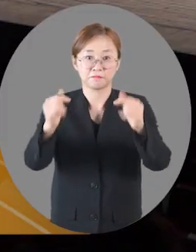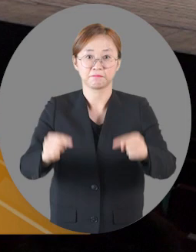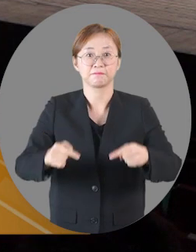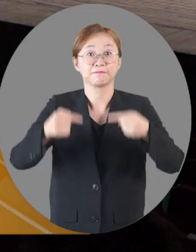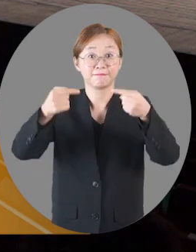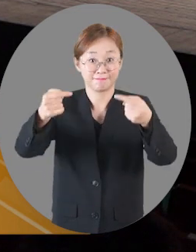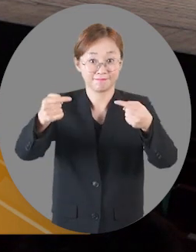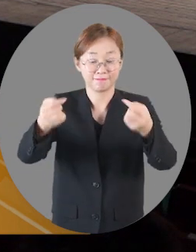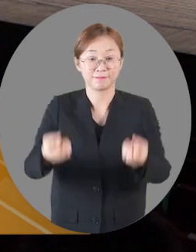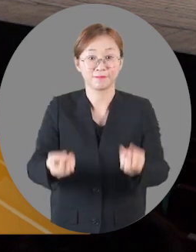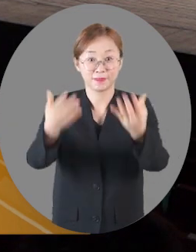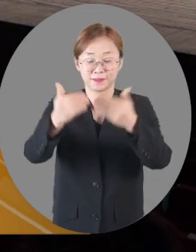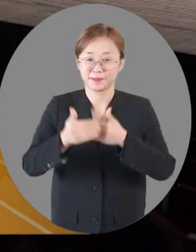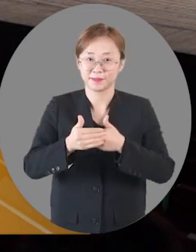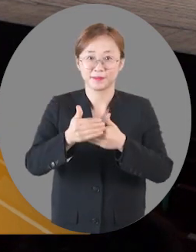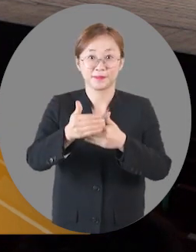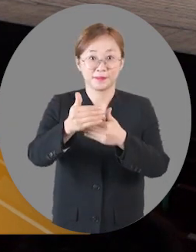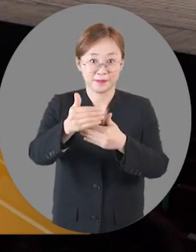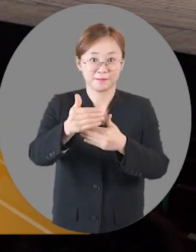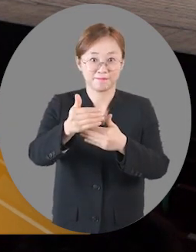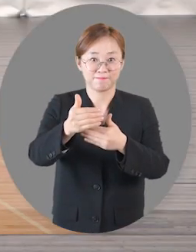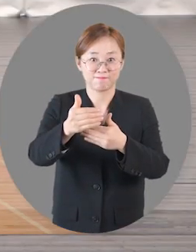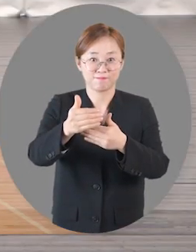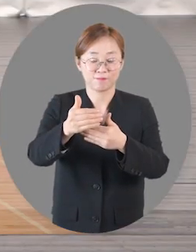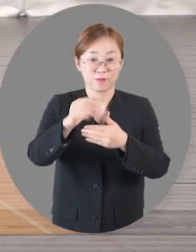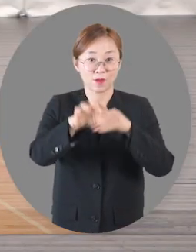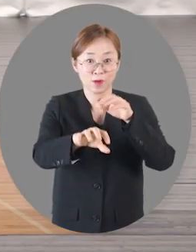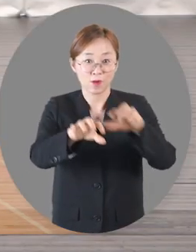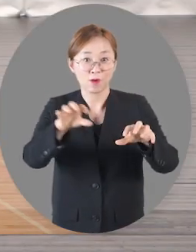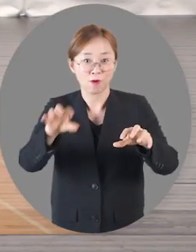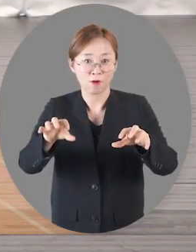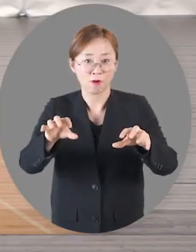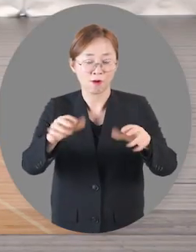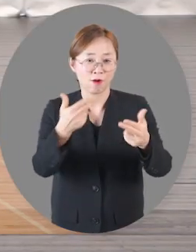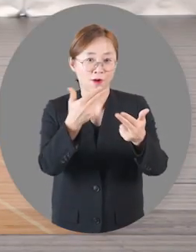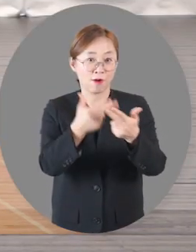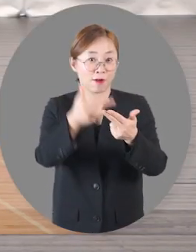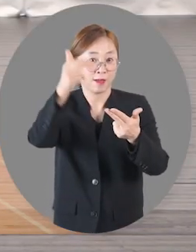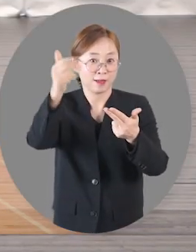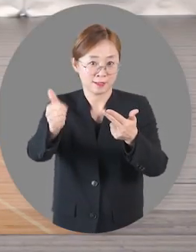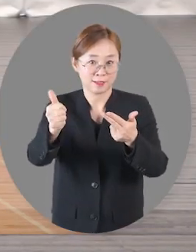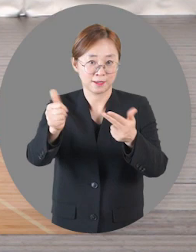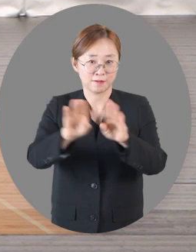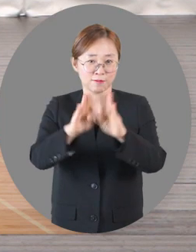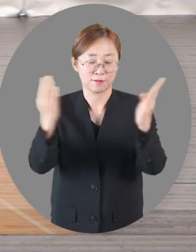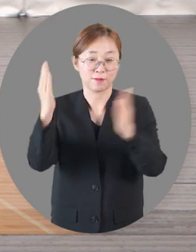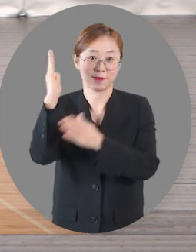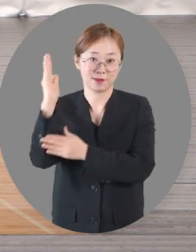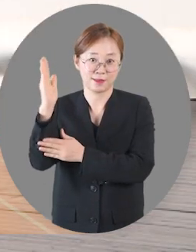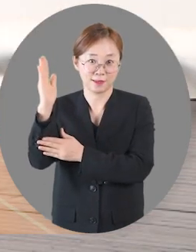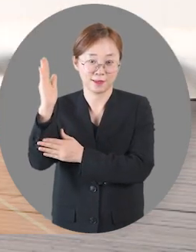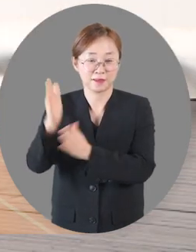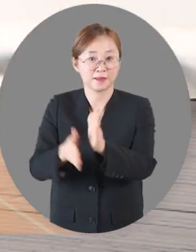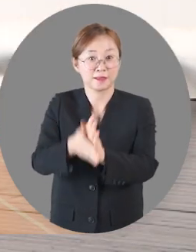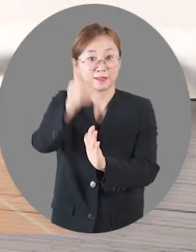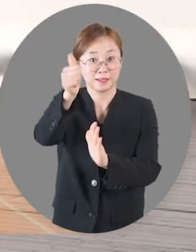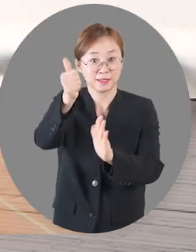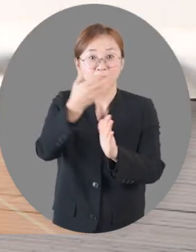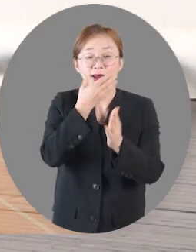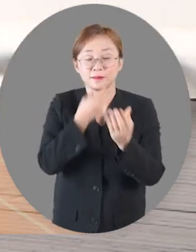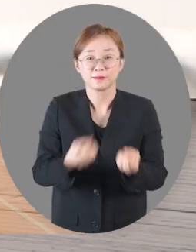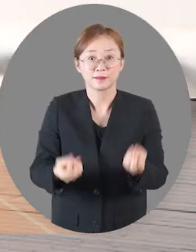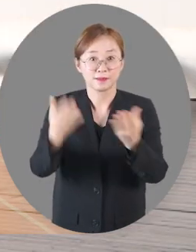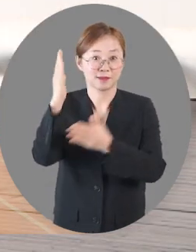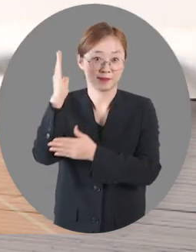지도자들이 참석한 가운데 진행됐는데요. 행사는 새마을 공주시 지회장의 개회사를 시작으로 김정섭